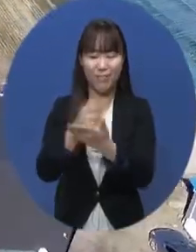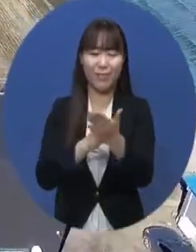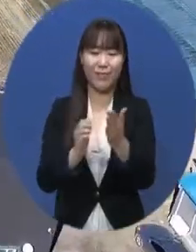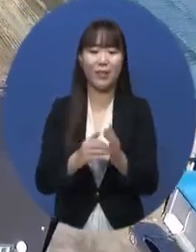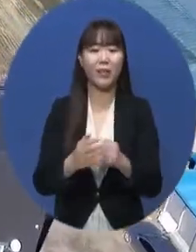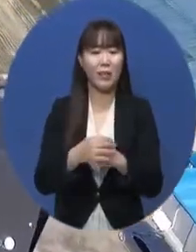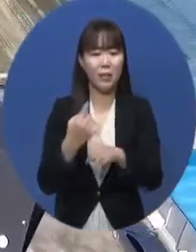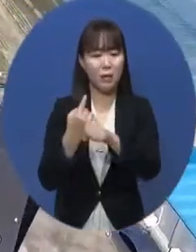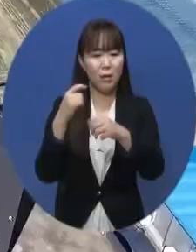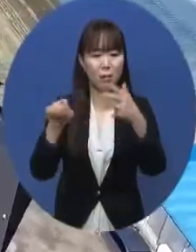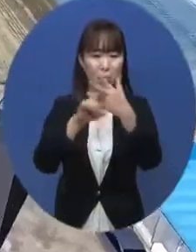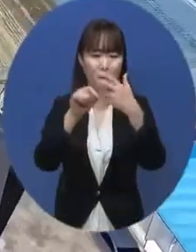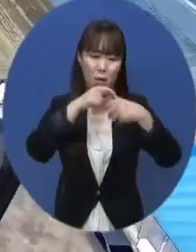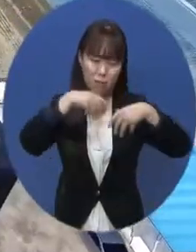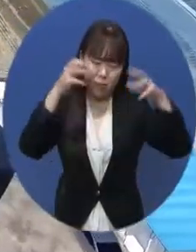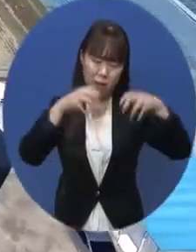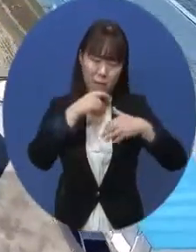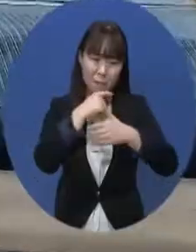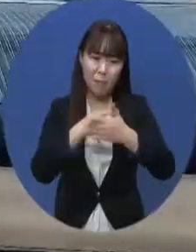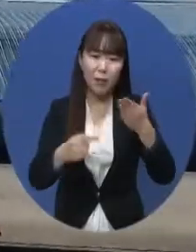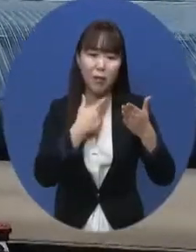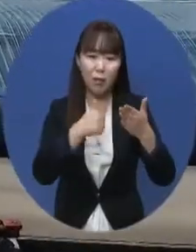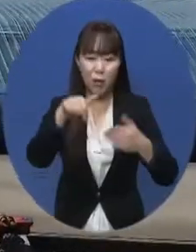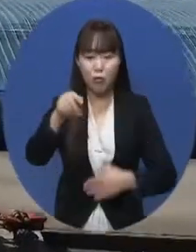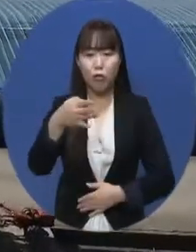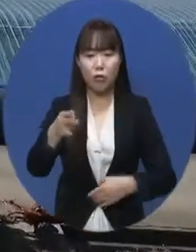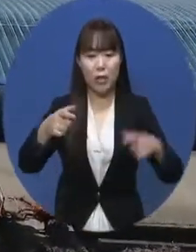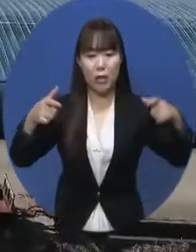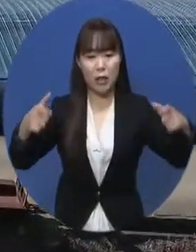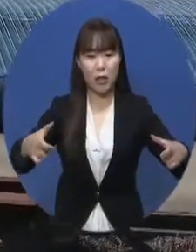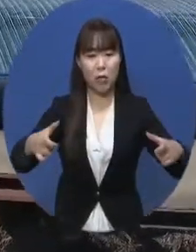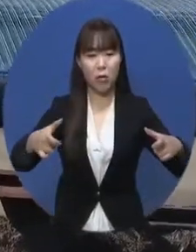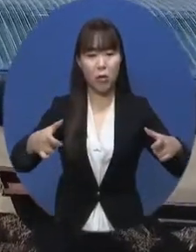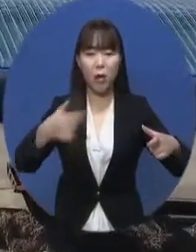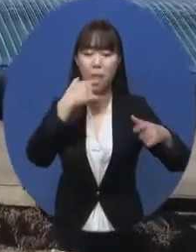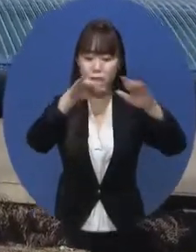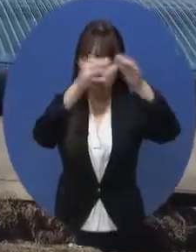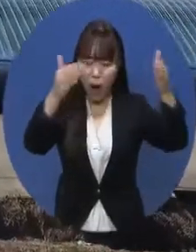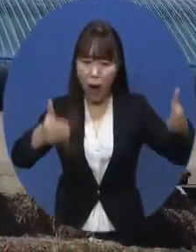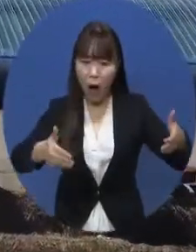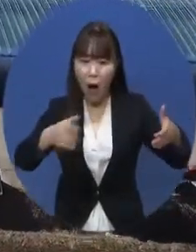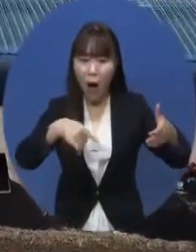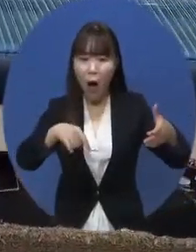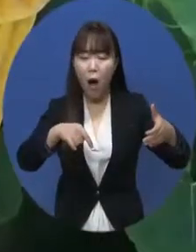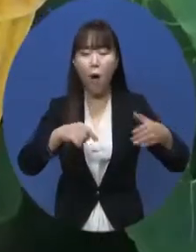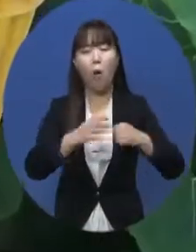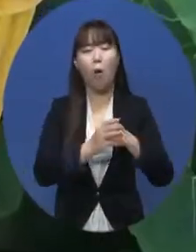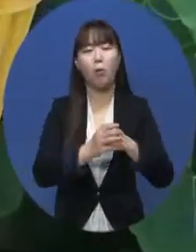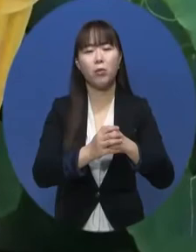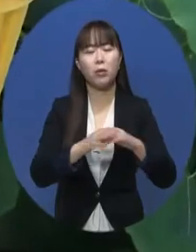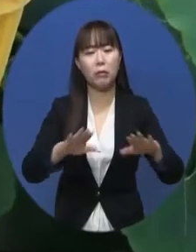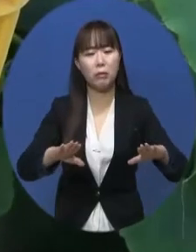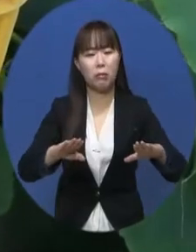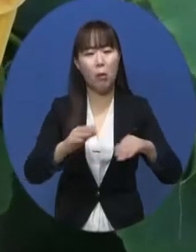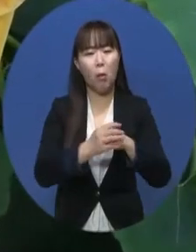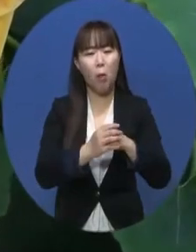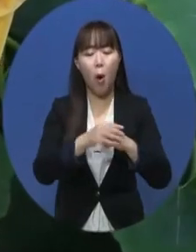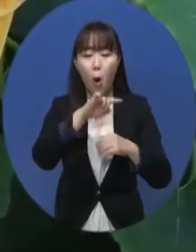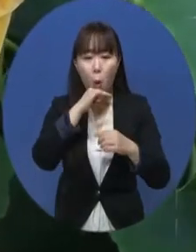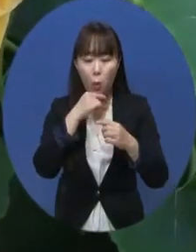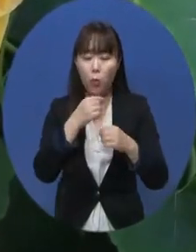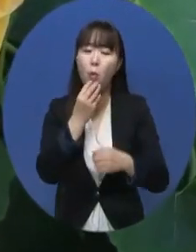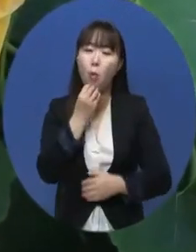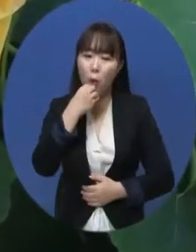지난해 8월 집중호우로 피해를 입은 구래 지역 시설 하우스 농가들이 요즘 본격적인 오이와 애호박 추가로